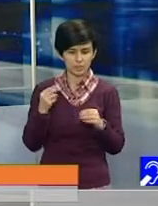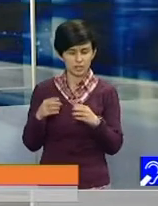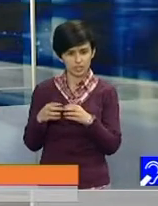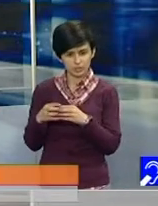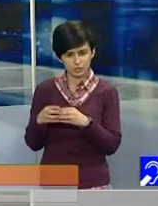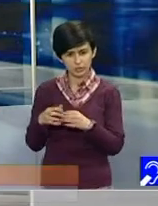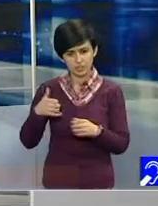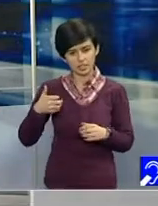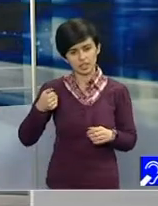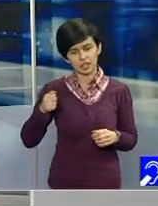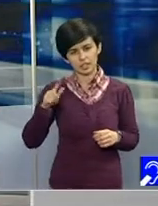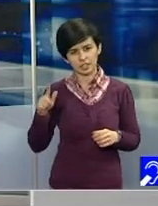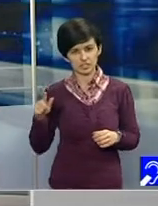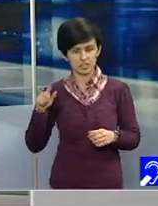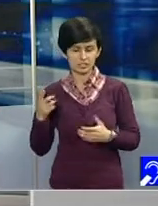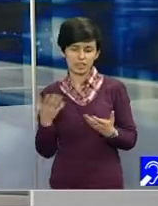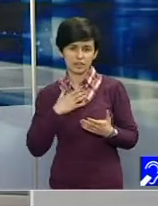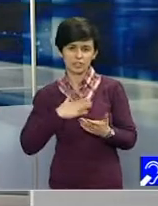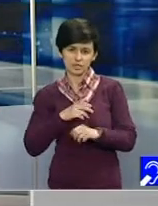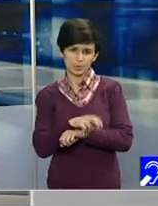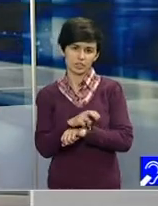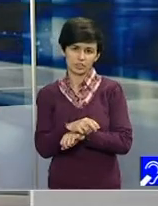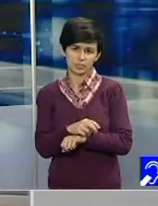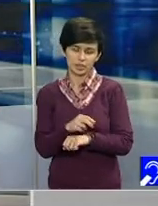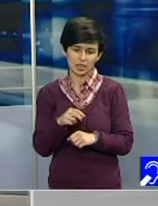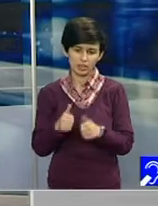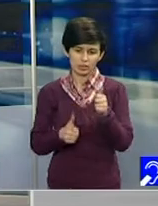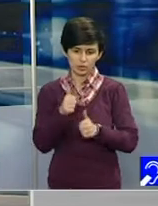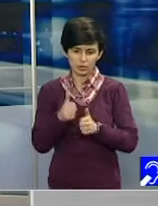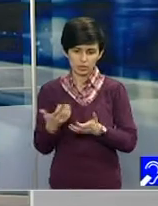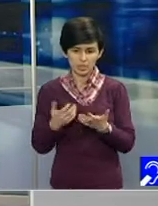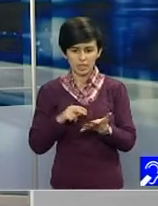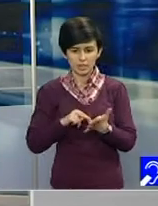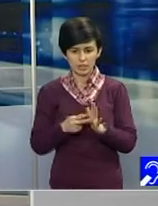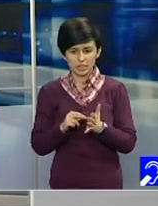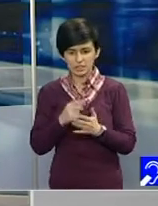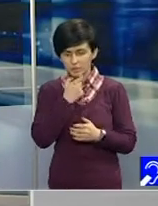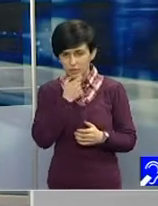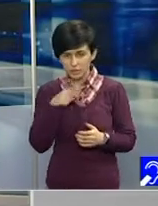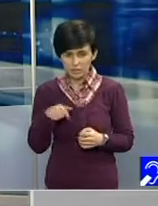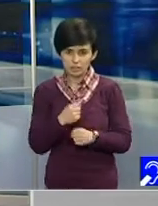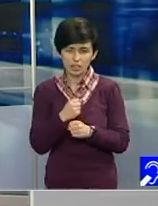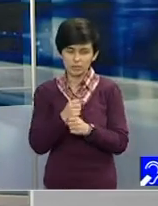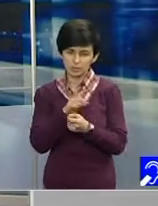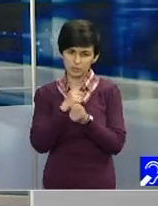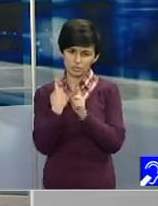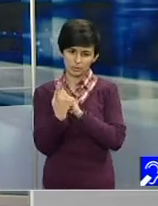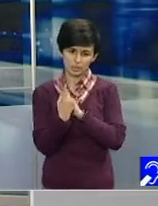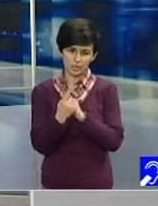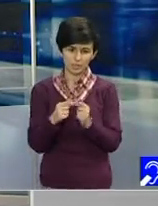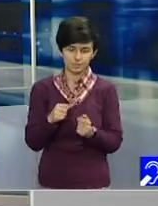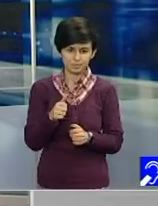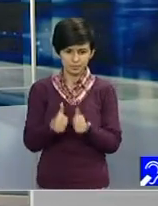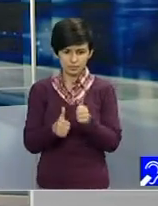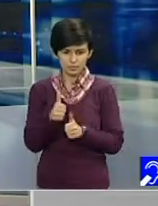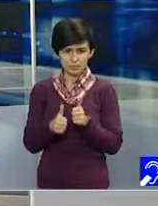vor să se promoveze și vor să participe la concursul pe care îl organizăm. Anul acesta am făcut o schimbare. Concursul va avea loc